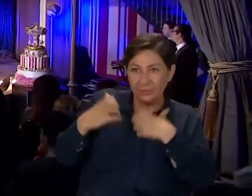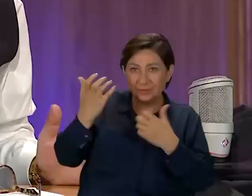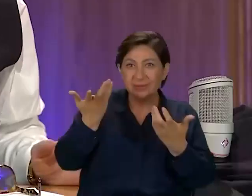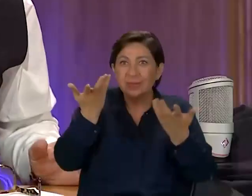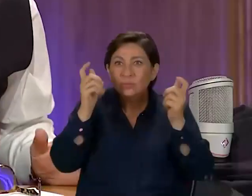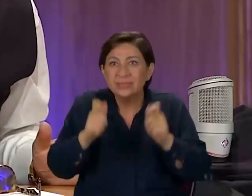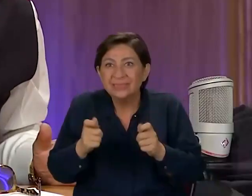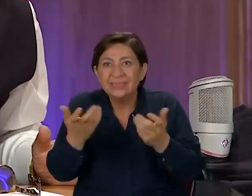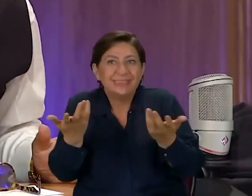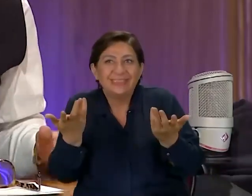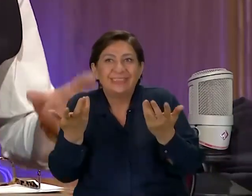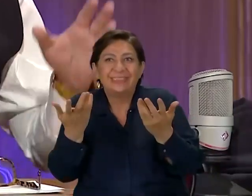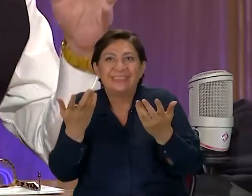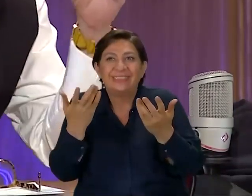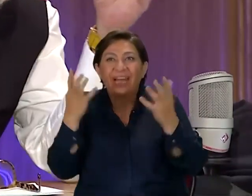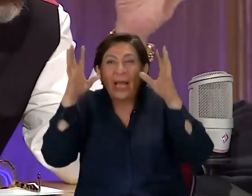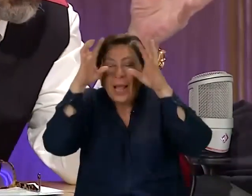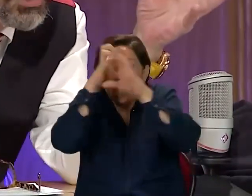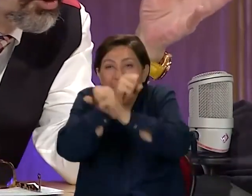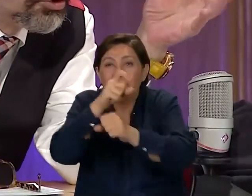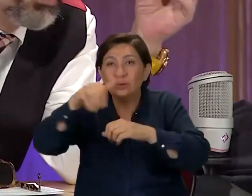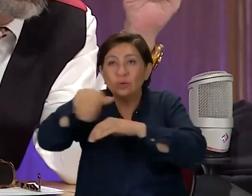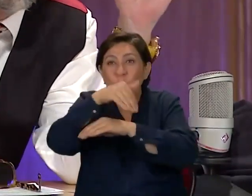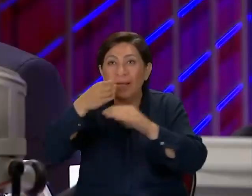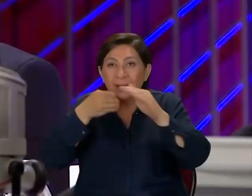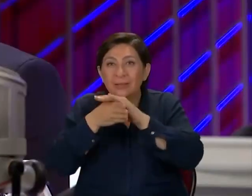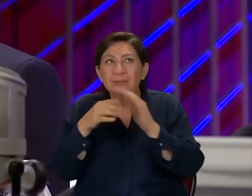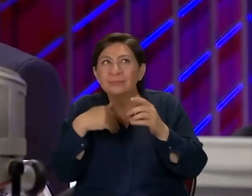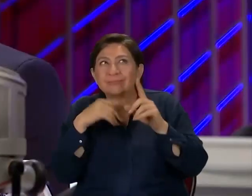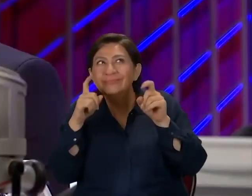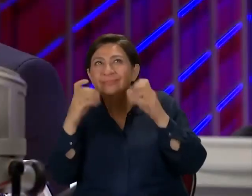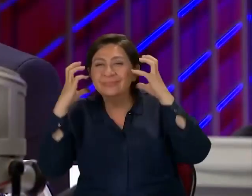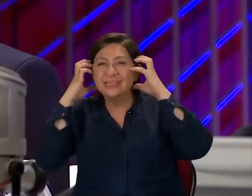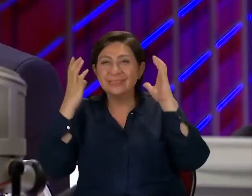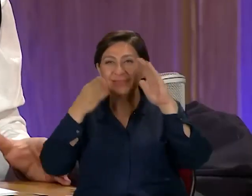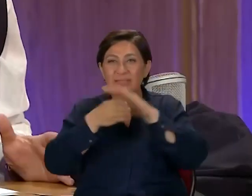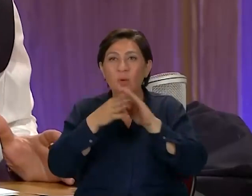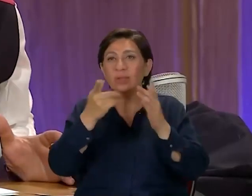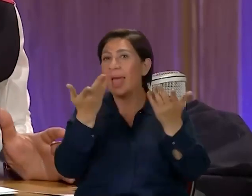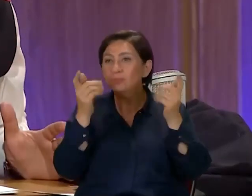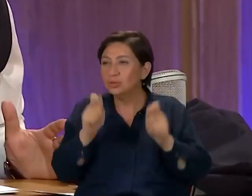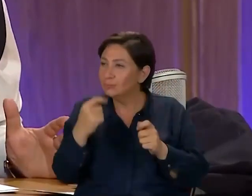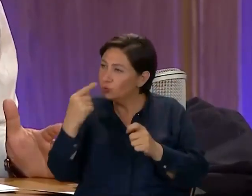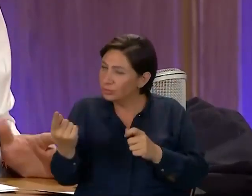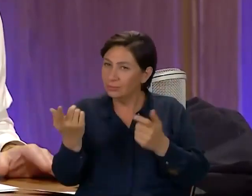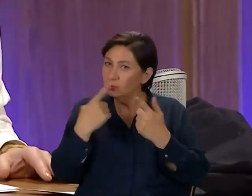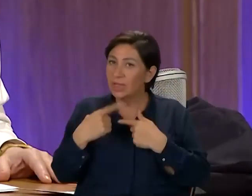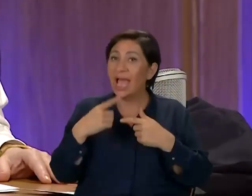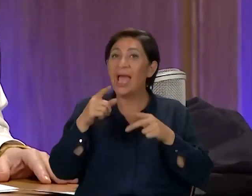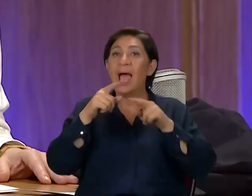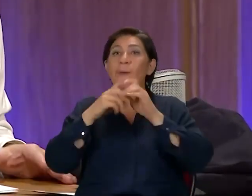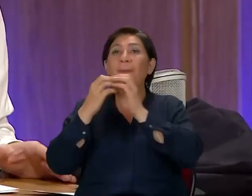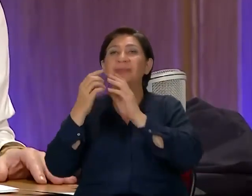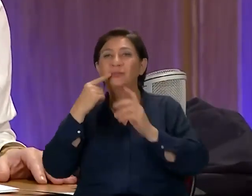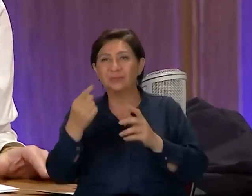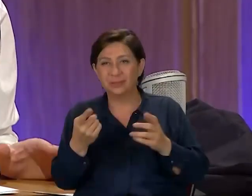çalacaksınız? Böyle bir isim karanlık bir sokaklara götürdü. Biz bir stüdyoya girdik. Orada ne yapacağım diyorum Sinancığım, ne yapacağım? Evet